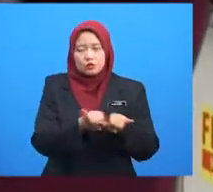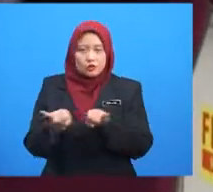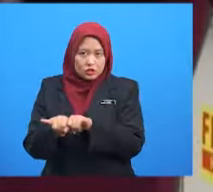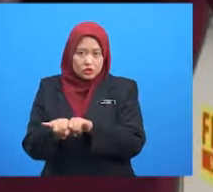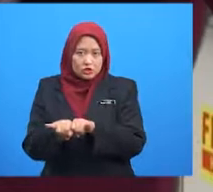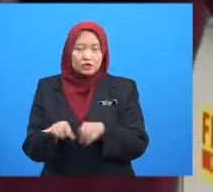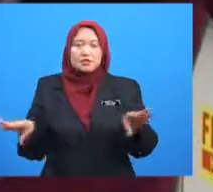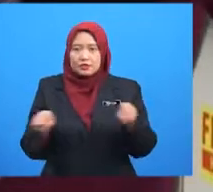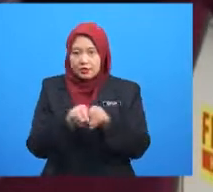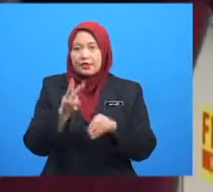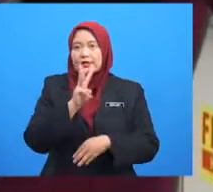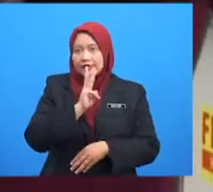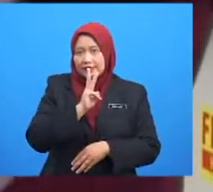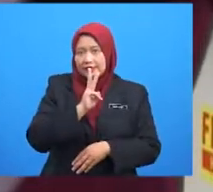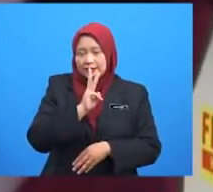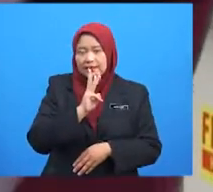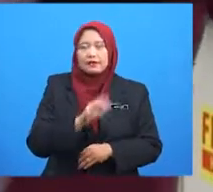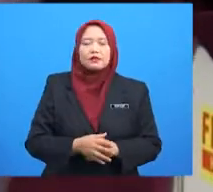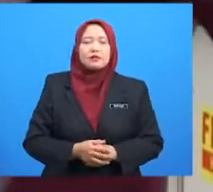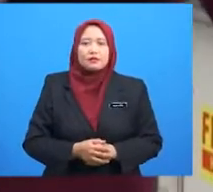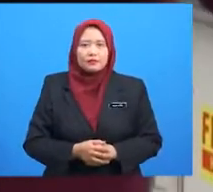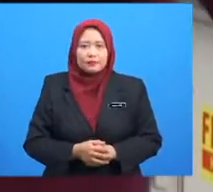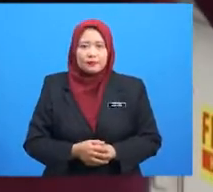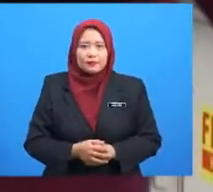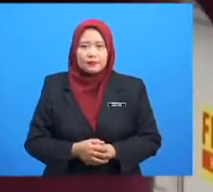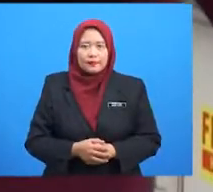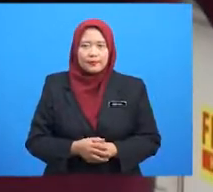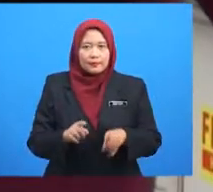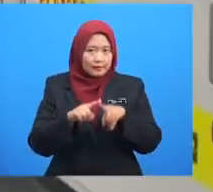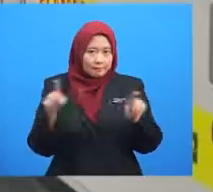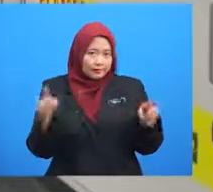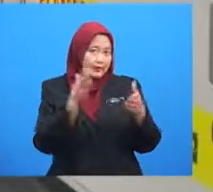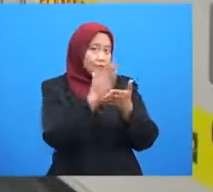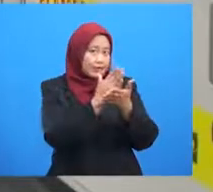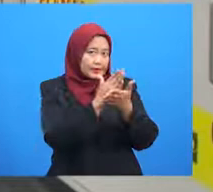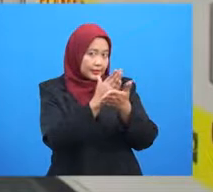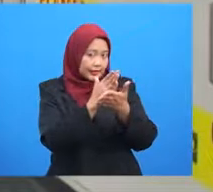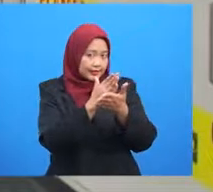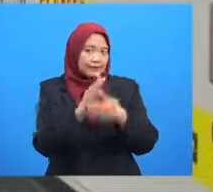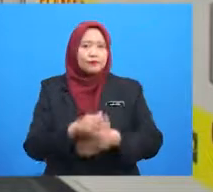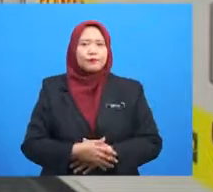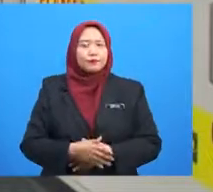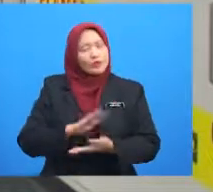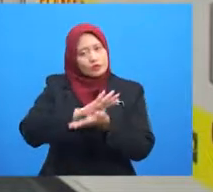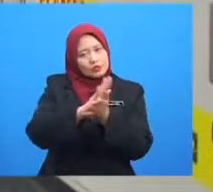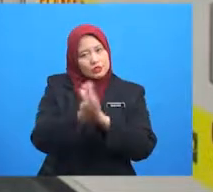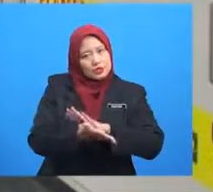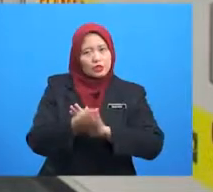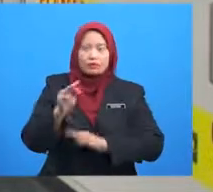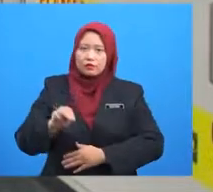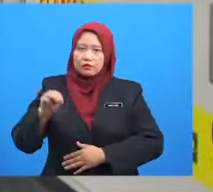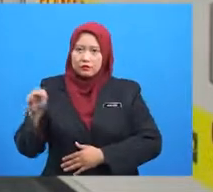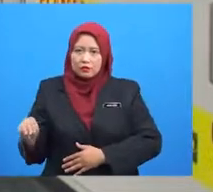dan lebih sedikit daripada kertas tisu. Jadi, murid-murid, kalau